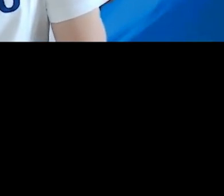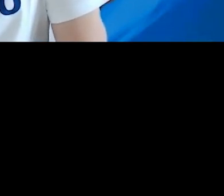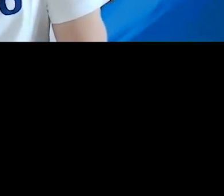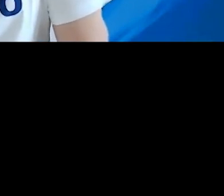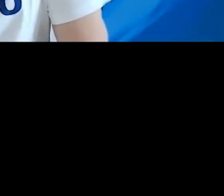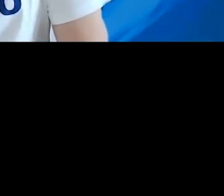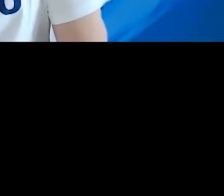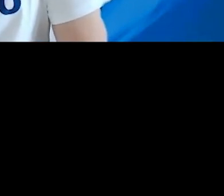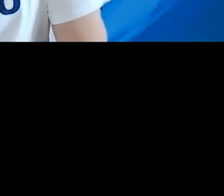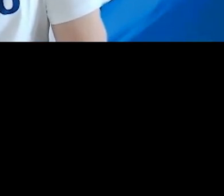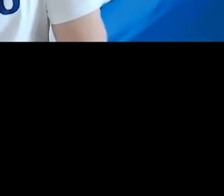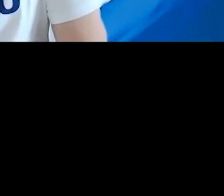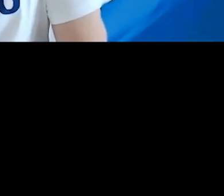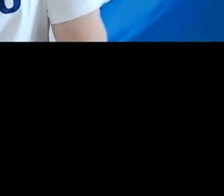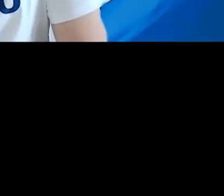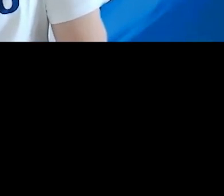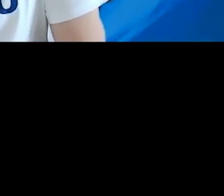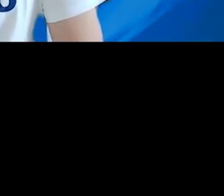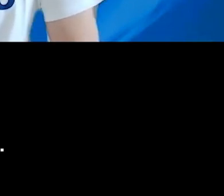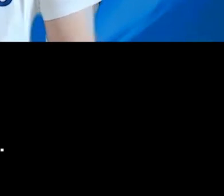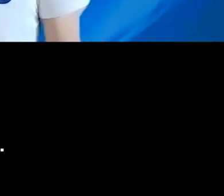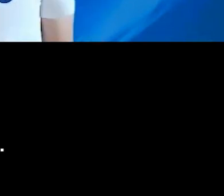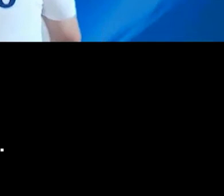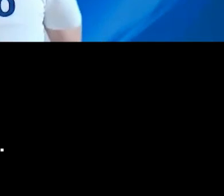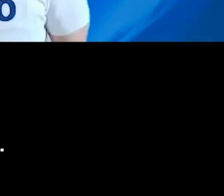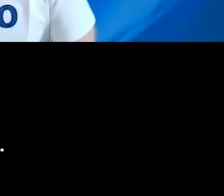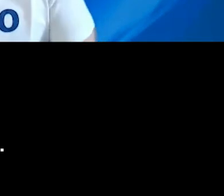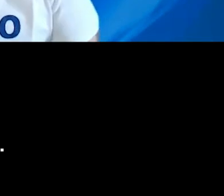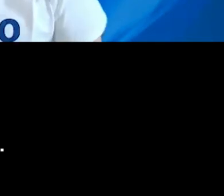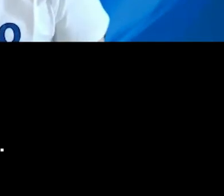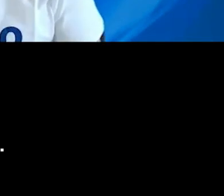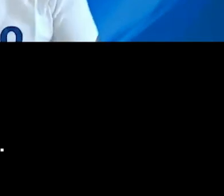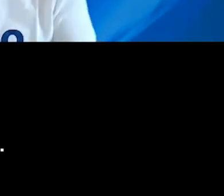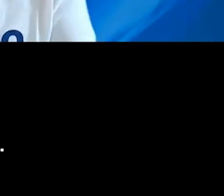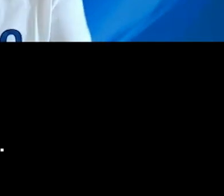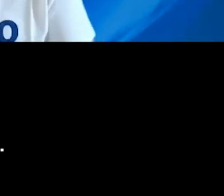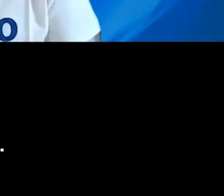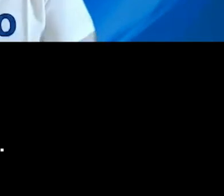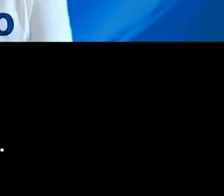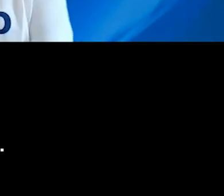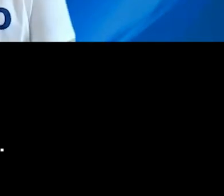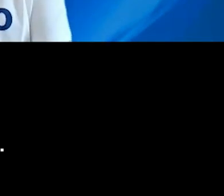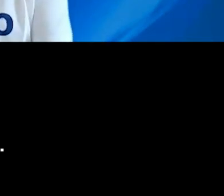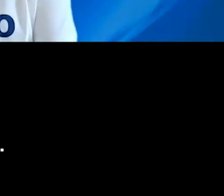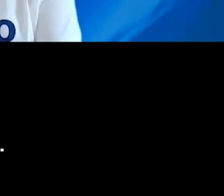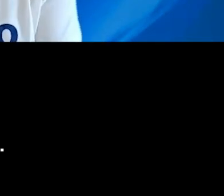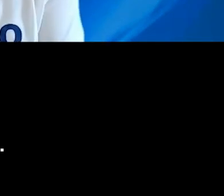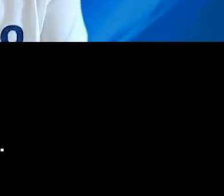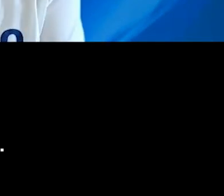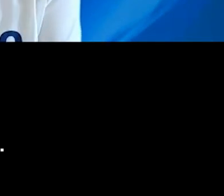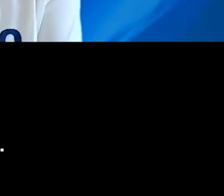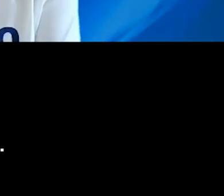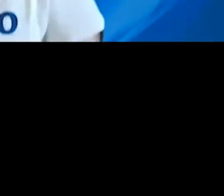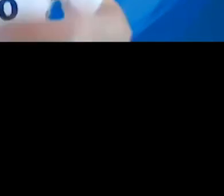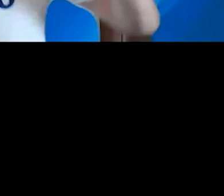Docebo, seguiteci sulla nostra pagina LinkedIn. Potrete rimanere aggiornato su tutte le nostre novità, ma soprattutto scoprire le nostre